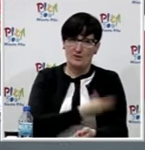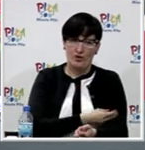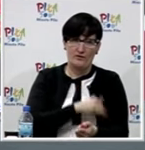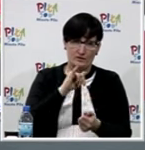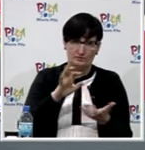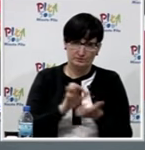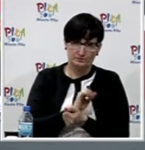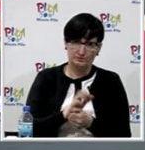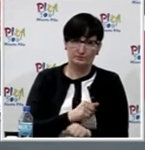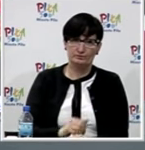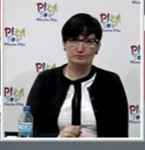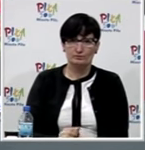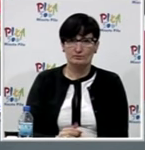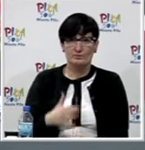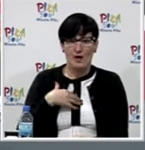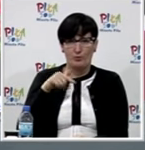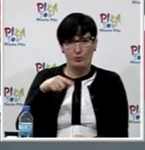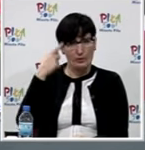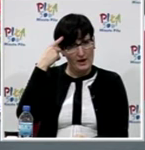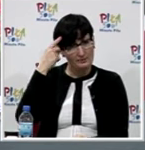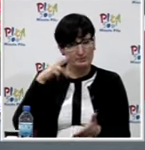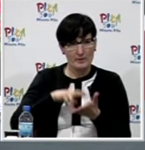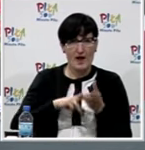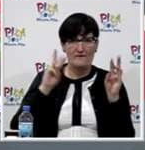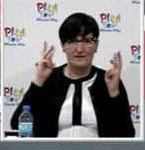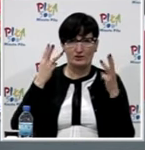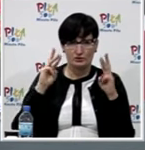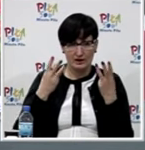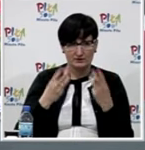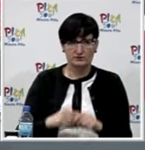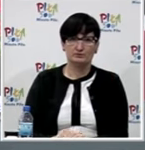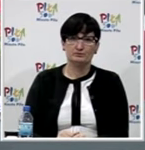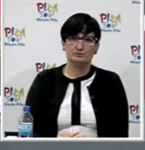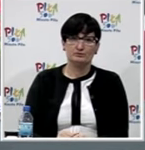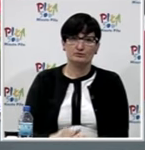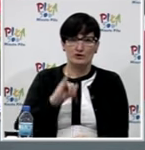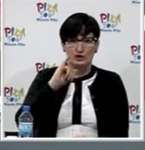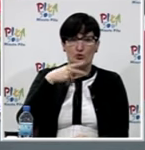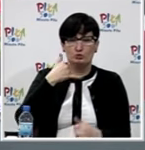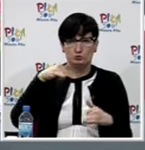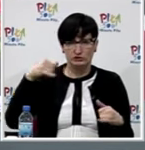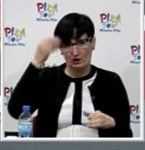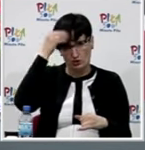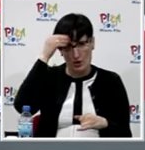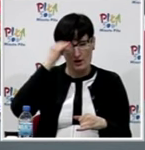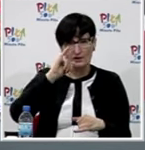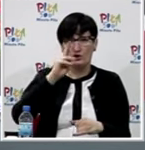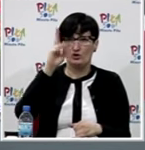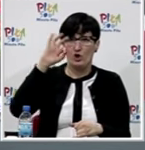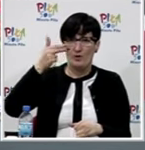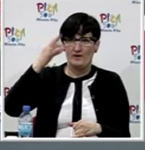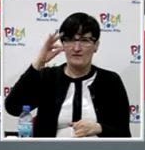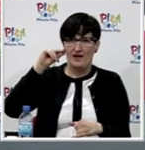tutaj mam na myśli konferencje, zajęcia warsztatowe i różnego rodzaju szkolenia. Organizowaliśmy również